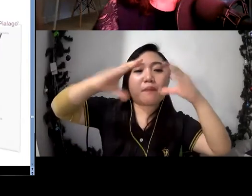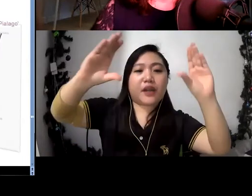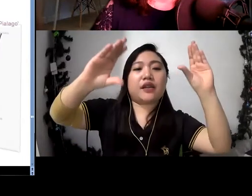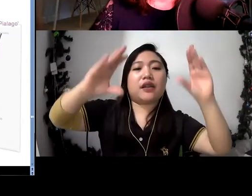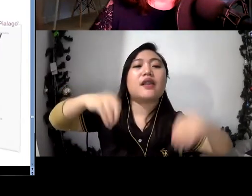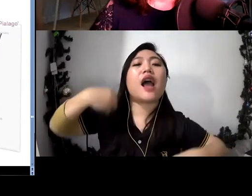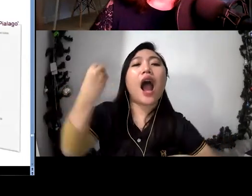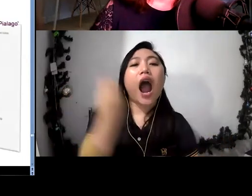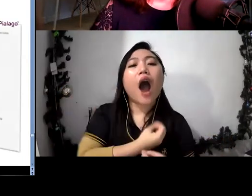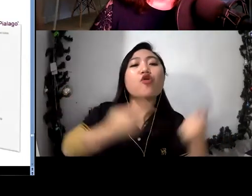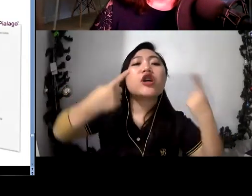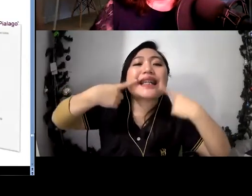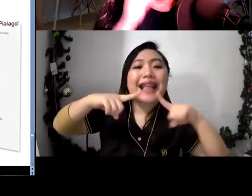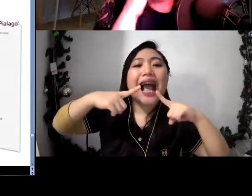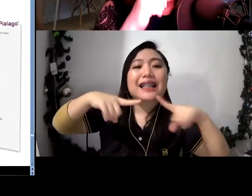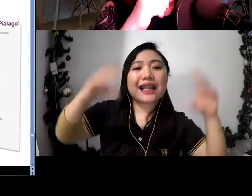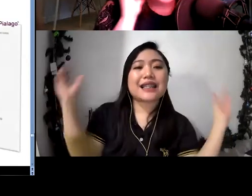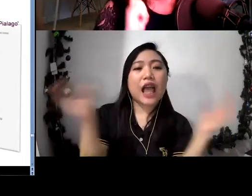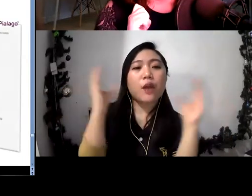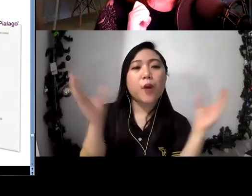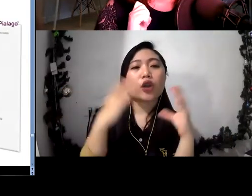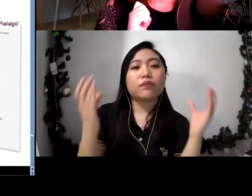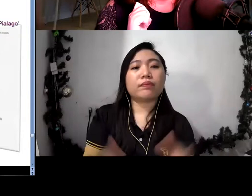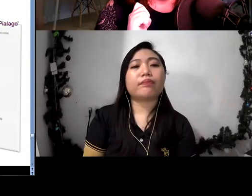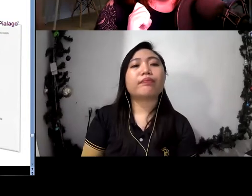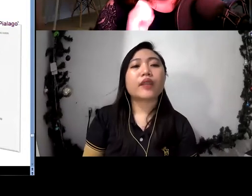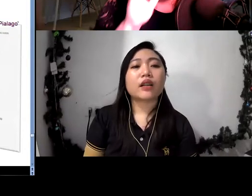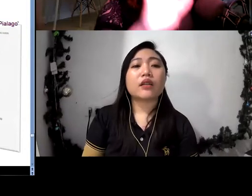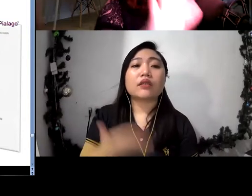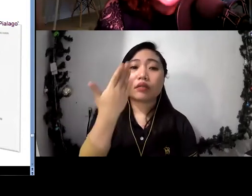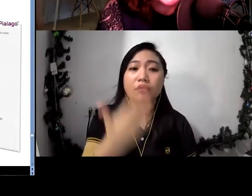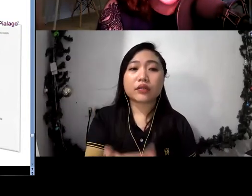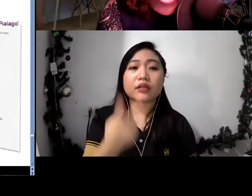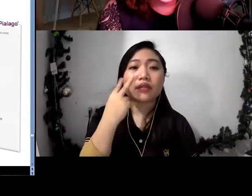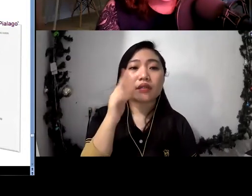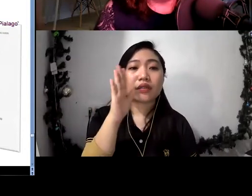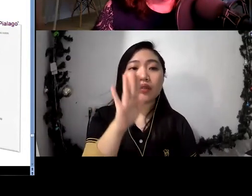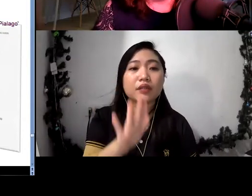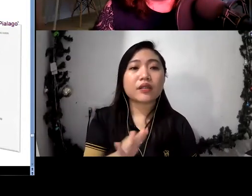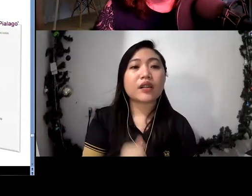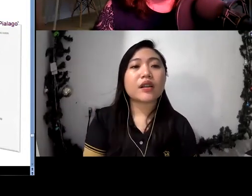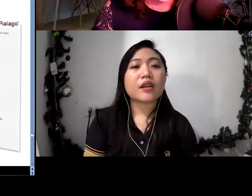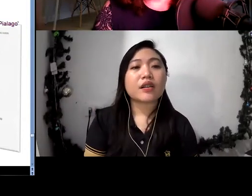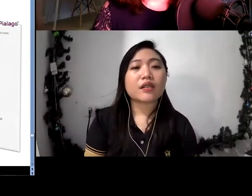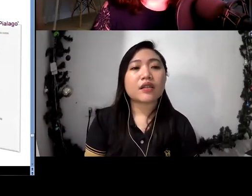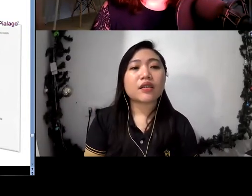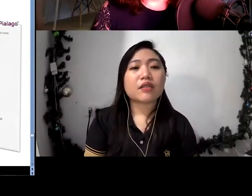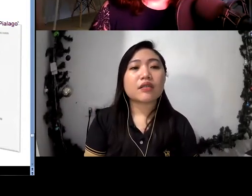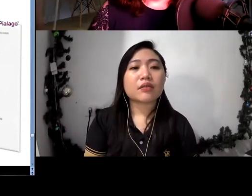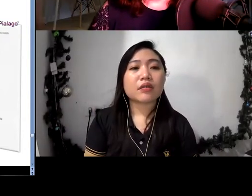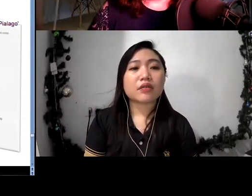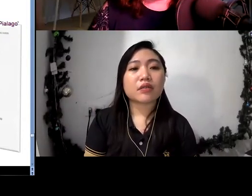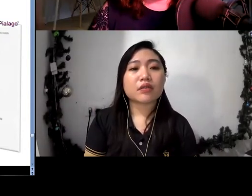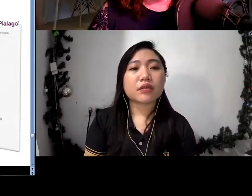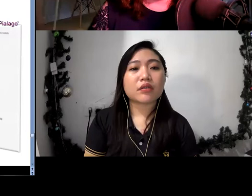natin ito, no, no? Kung gusto niyo pong picturean, no, no? If you read this, sasabihin niyo na parang ay, no?